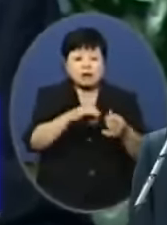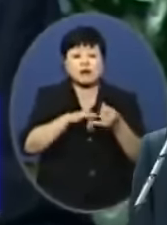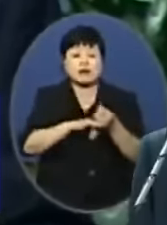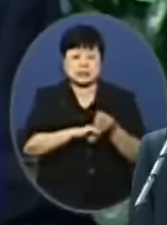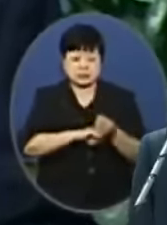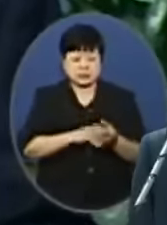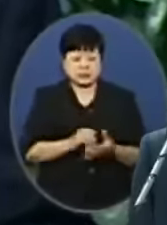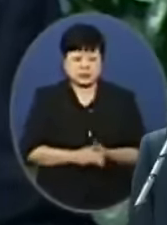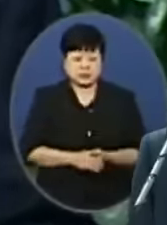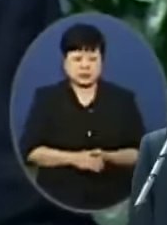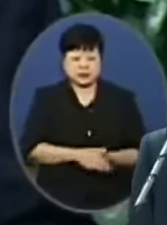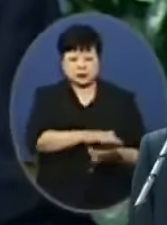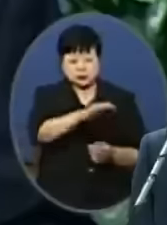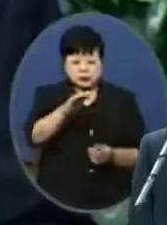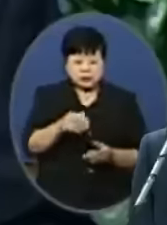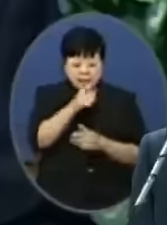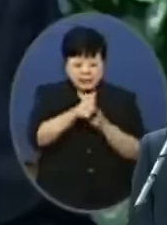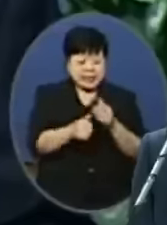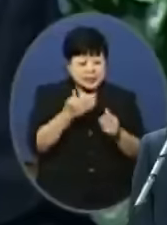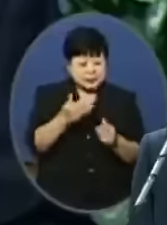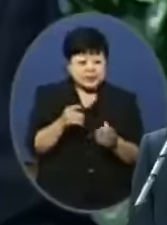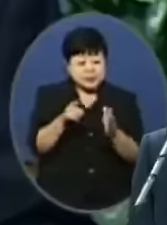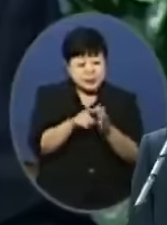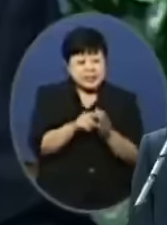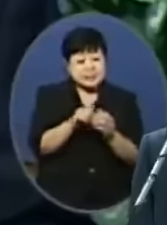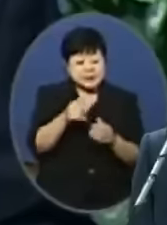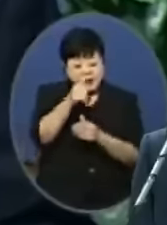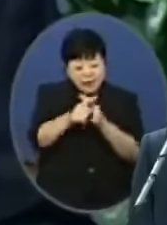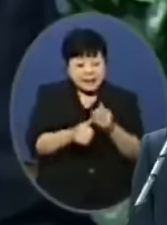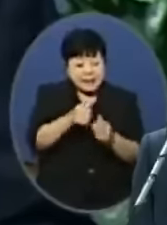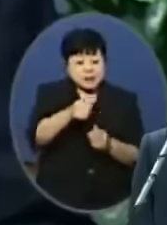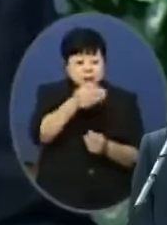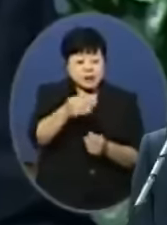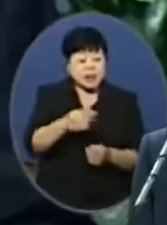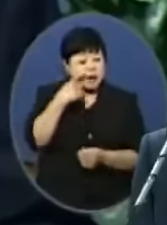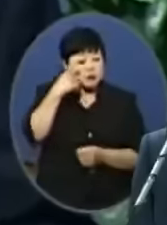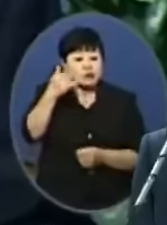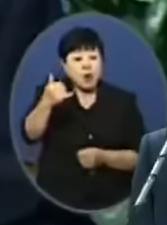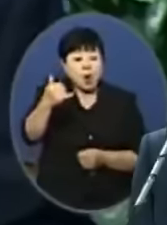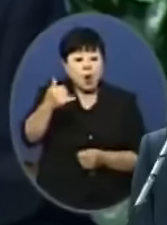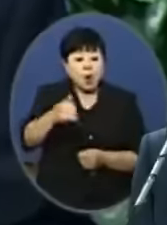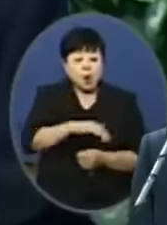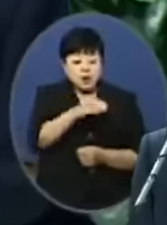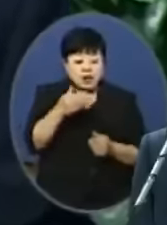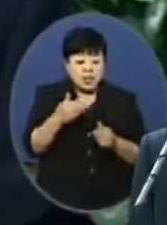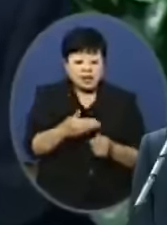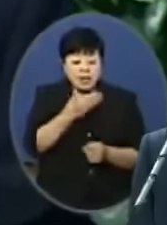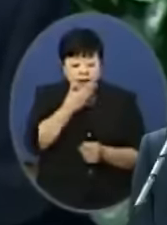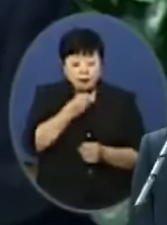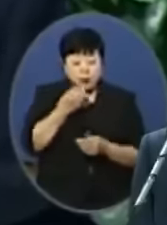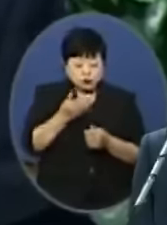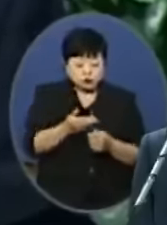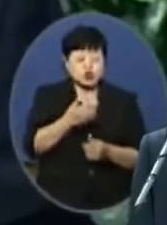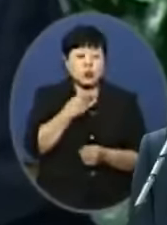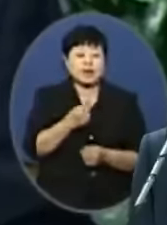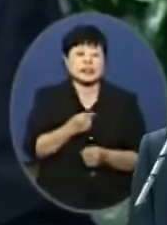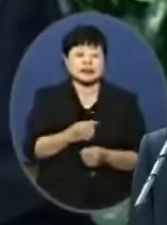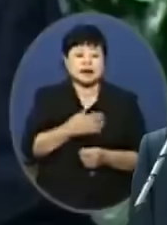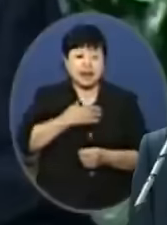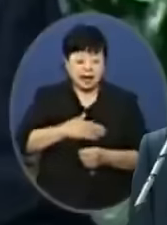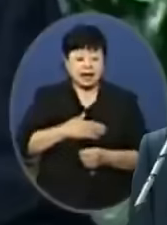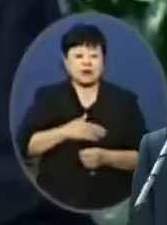것입니다. 우리 하나님 믿는 사람들은 하나님이 우리의 부모요, 우리에게 행복을 주기를 원하신다는